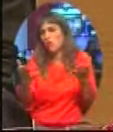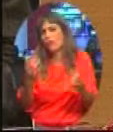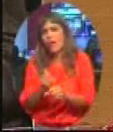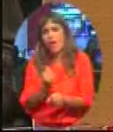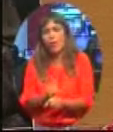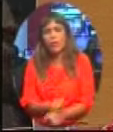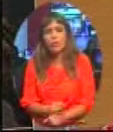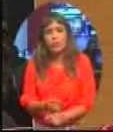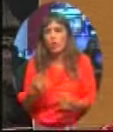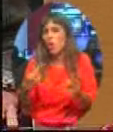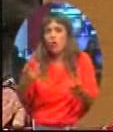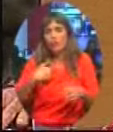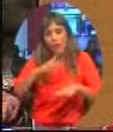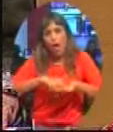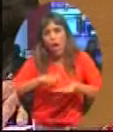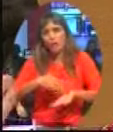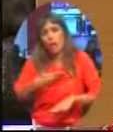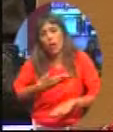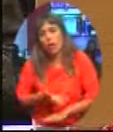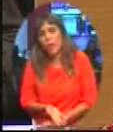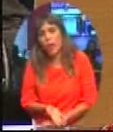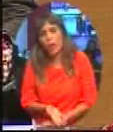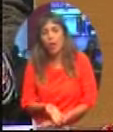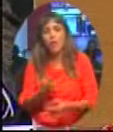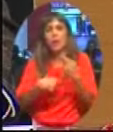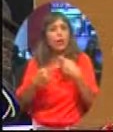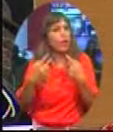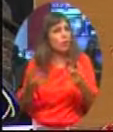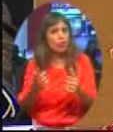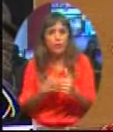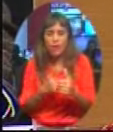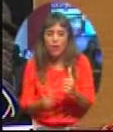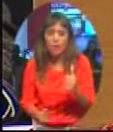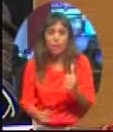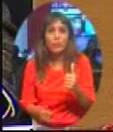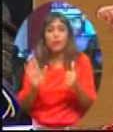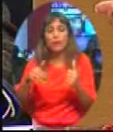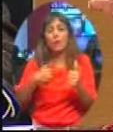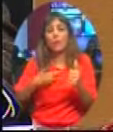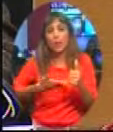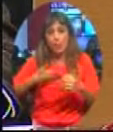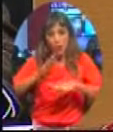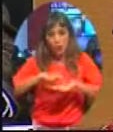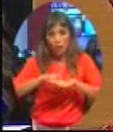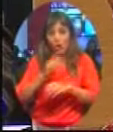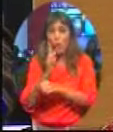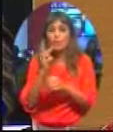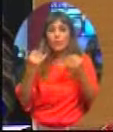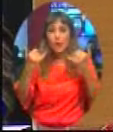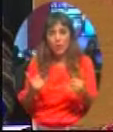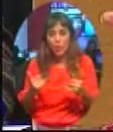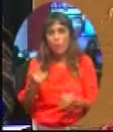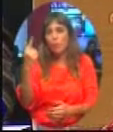להכשיר את עצמך. גם לא משתלם כלכלית, וגם אם תכשיר את עצמך בקורסים הקיימים, שגם הם לא עברו רענון, כי